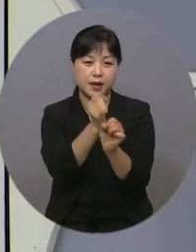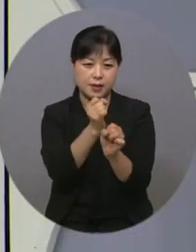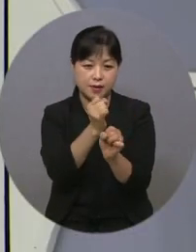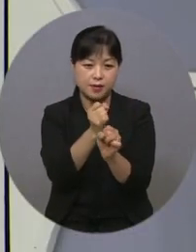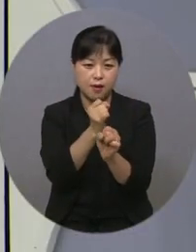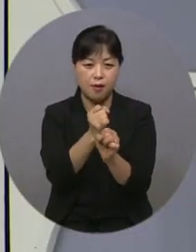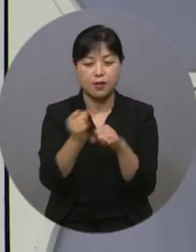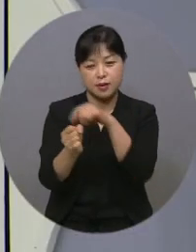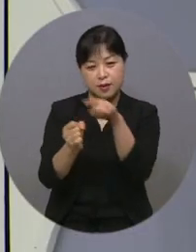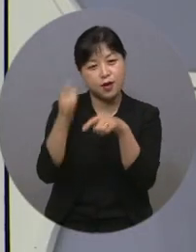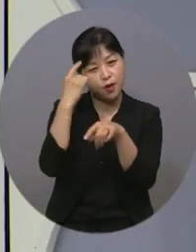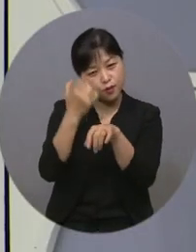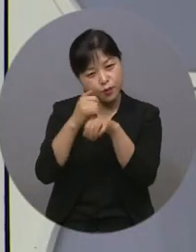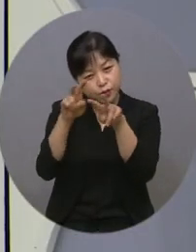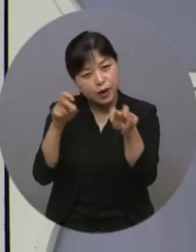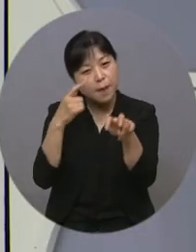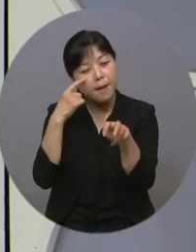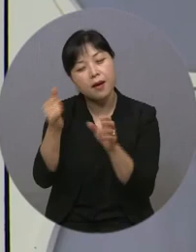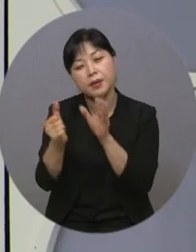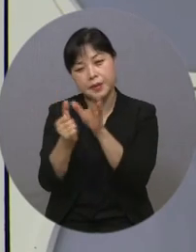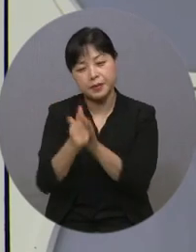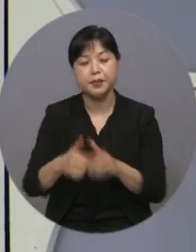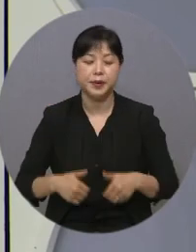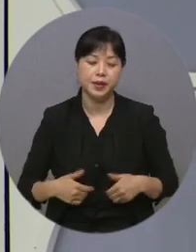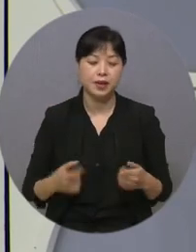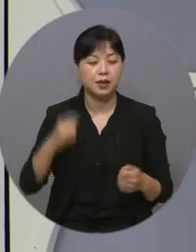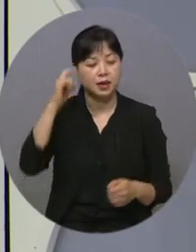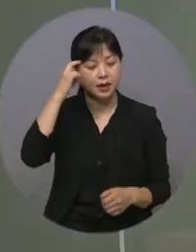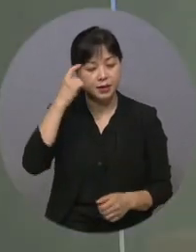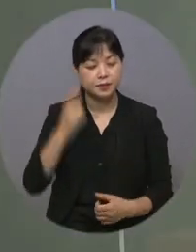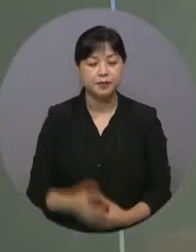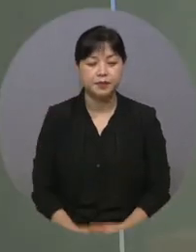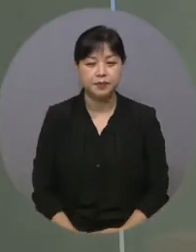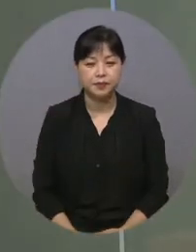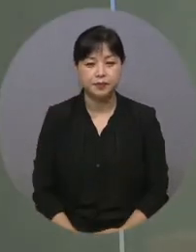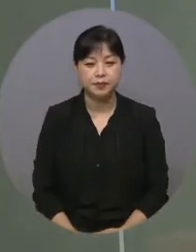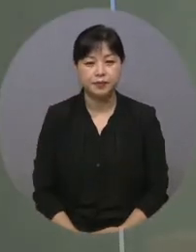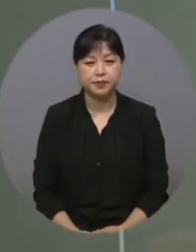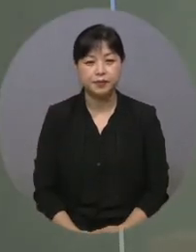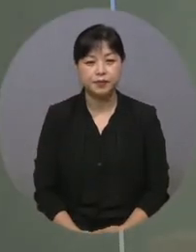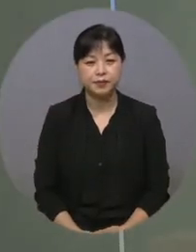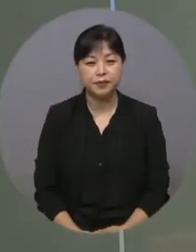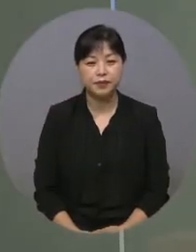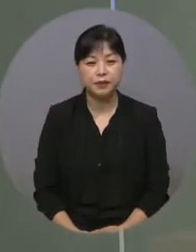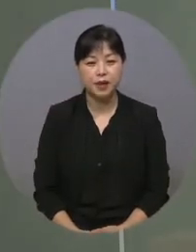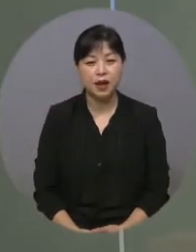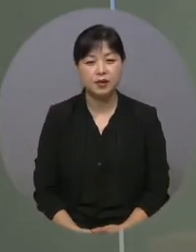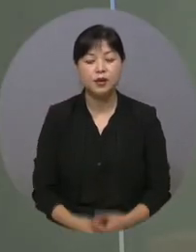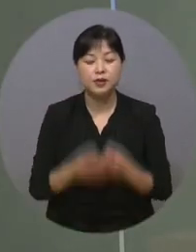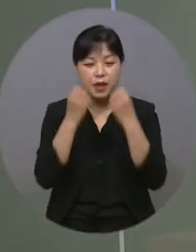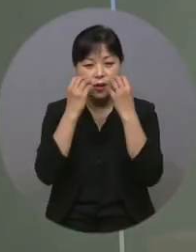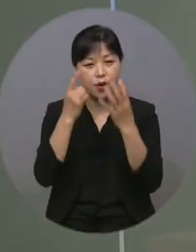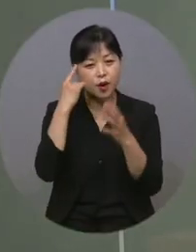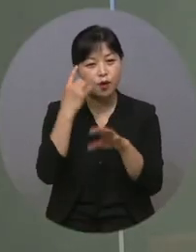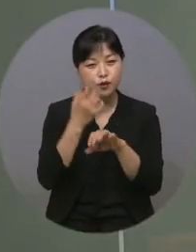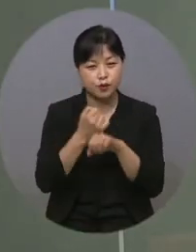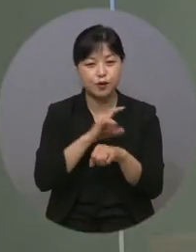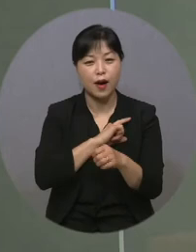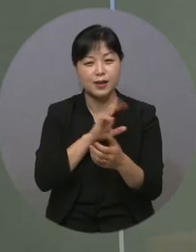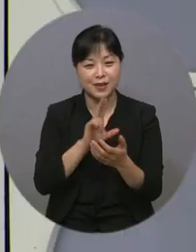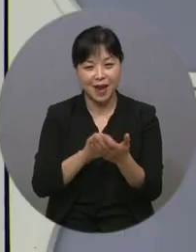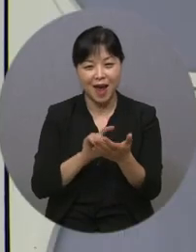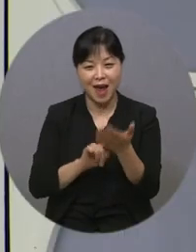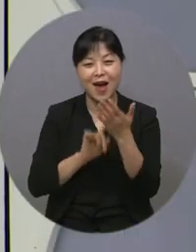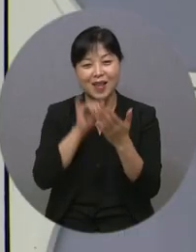필요가 있다. 저는 이렇게 생각합니다. 그러니까 앞으로 그게 연구할 과제가 또 새로 등장을 했네요.